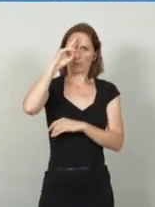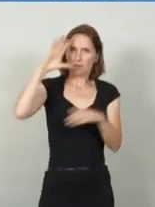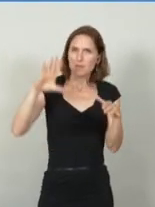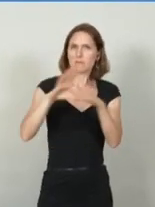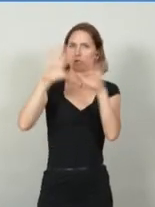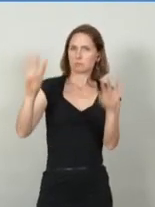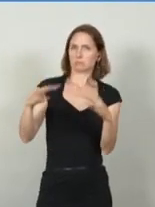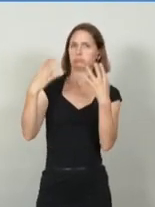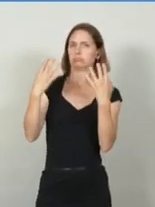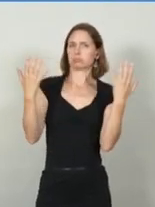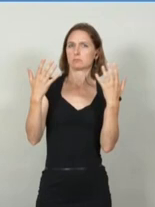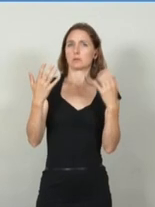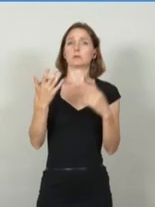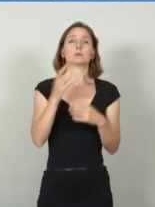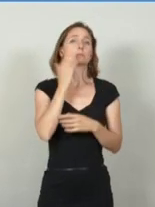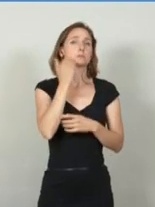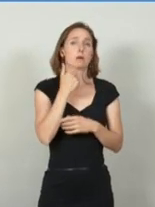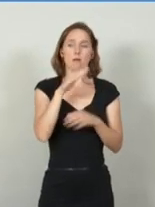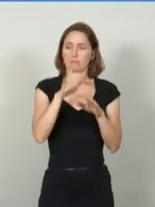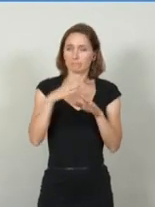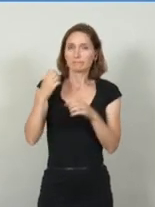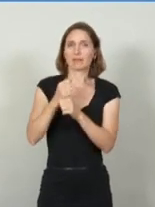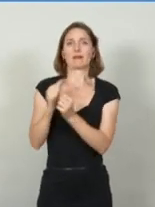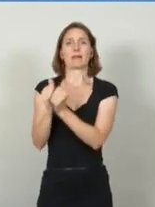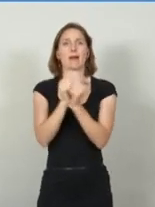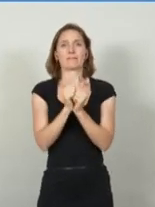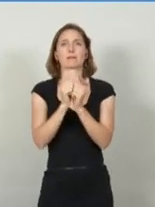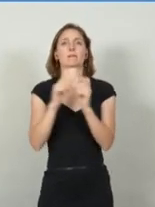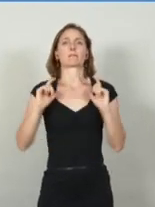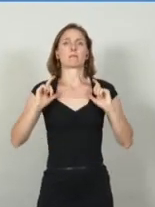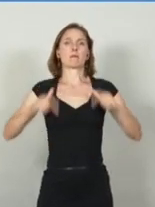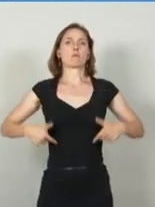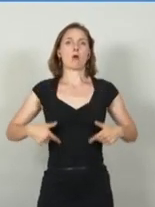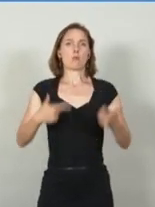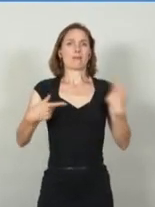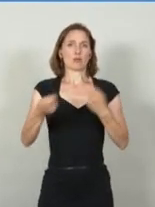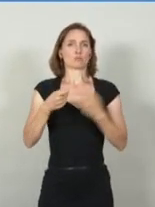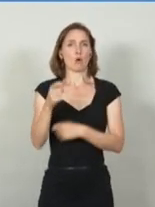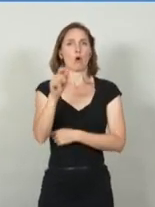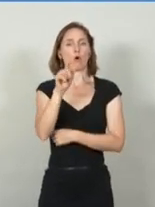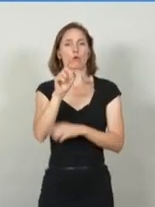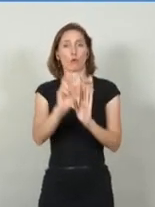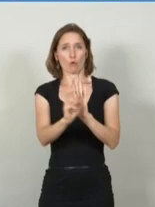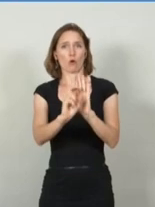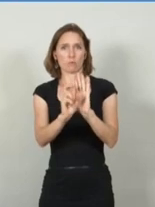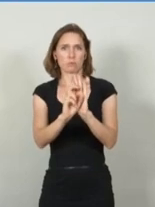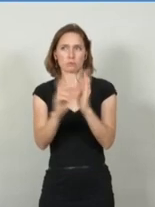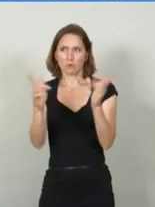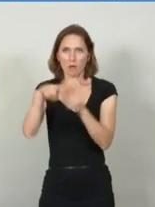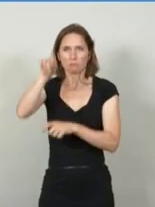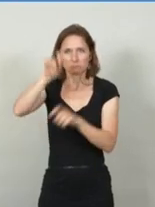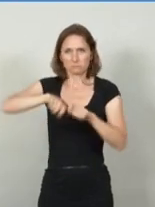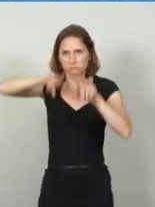un panel et une étude de recherche portée par Grenoble école de management une un travail d'analyse de la couverture